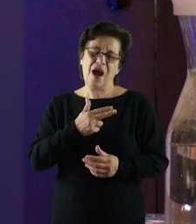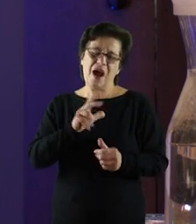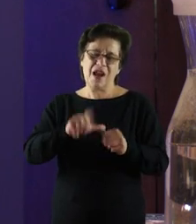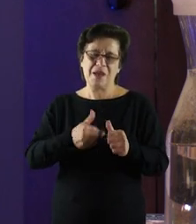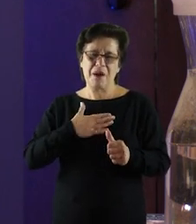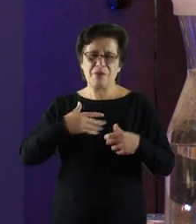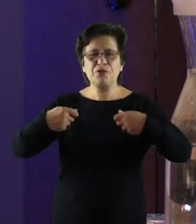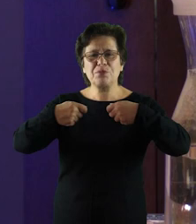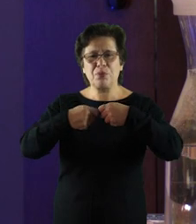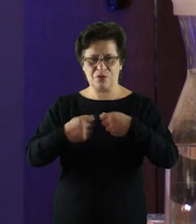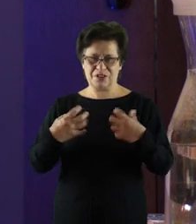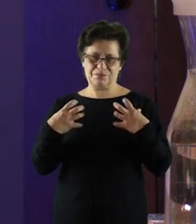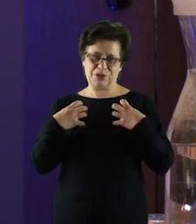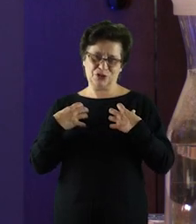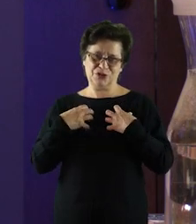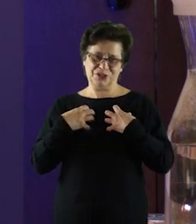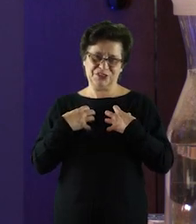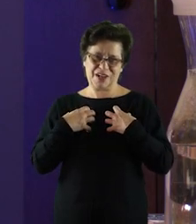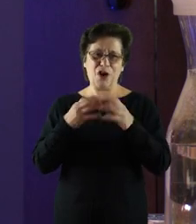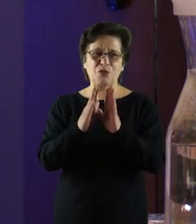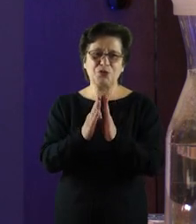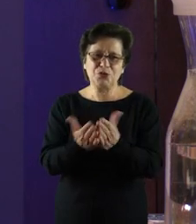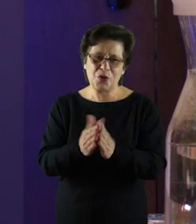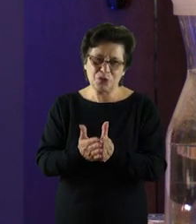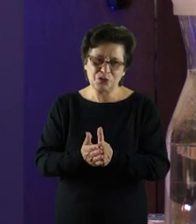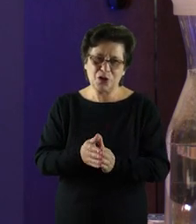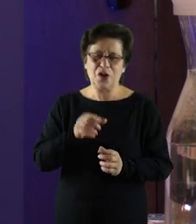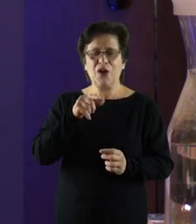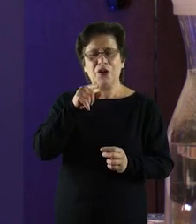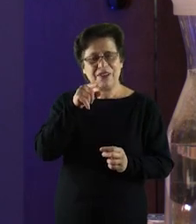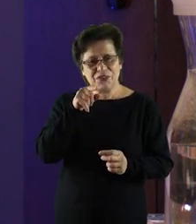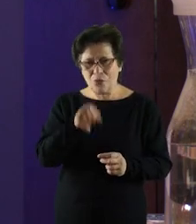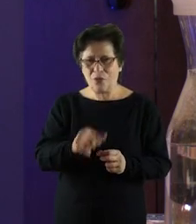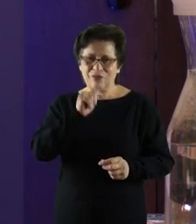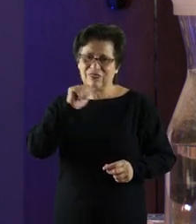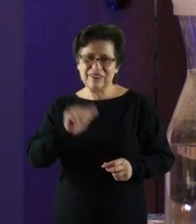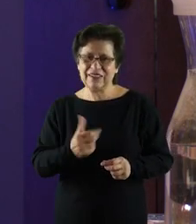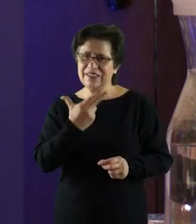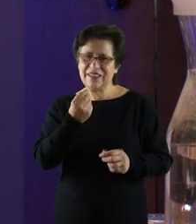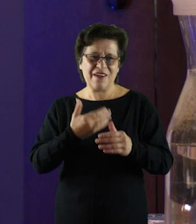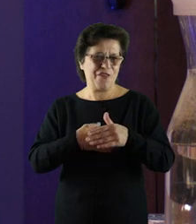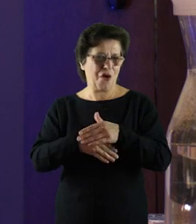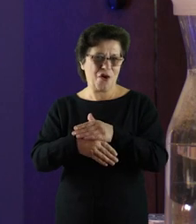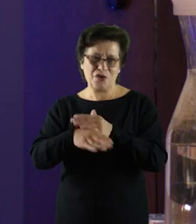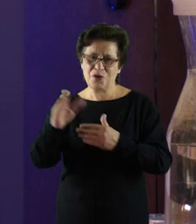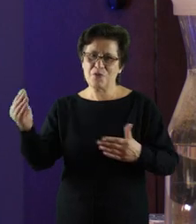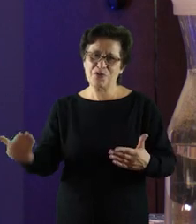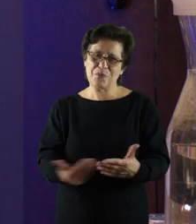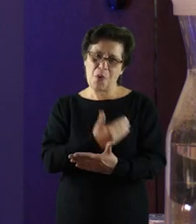czyli jak sami widzicie, są rzeczy, które nigdy nie wychodzą z mody. Także są takie